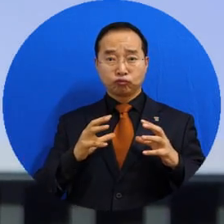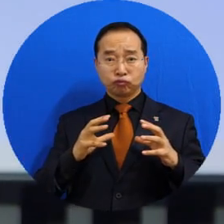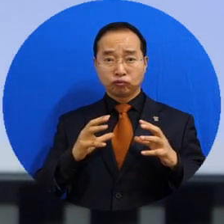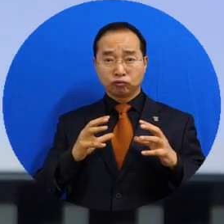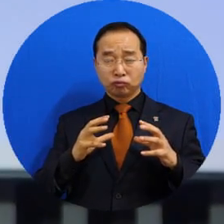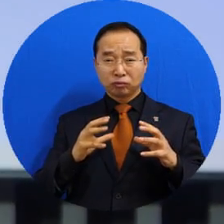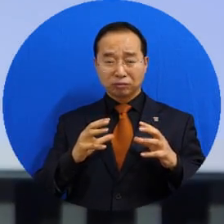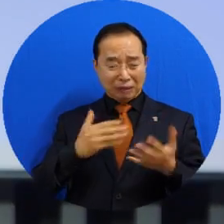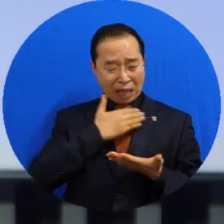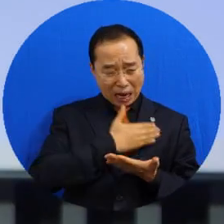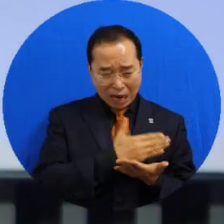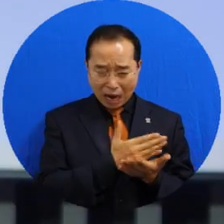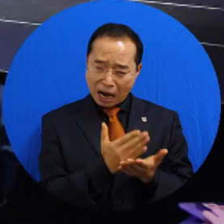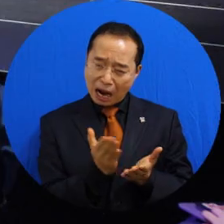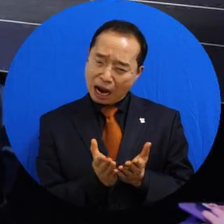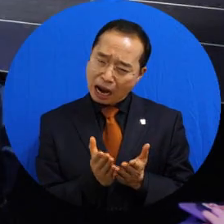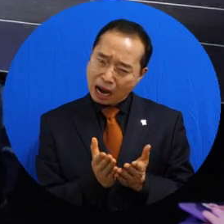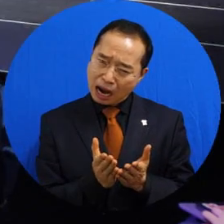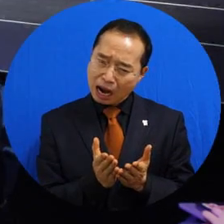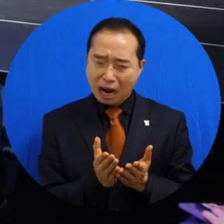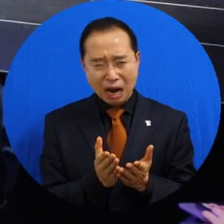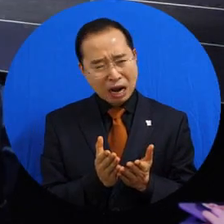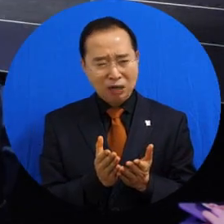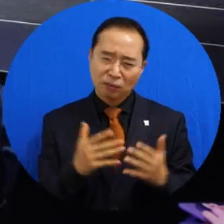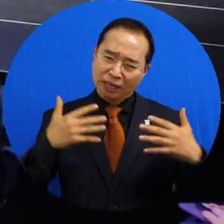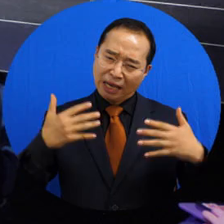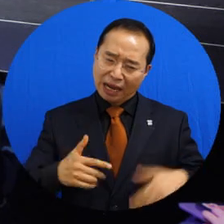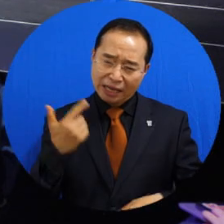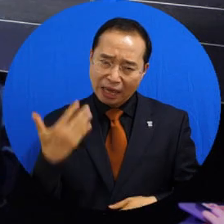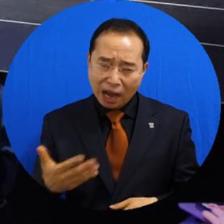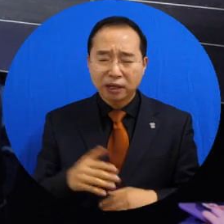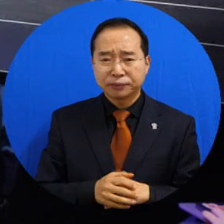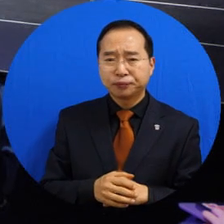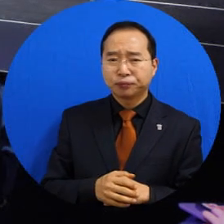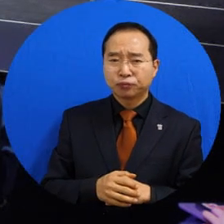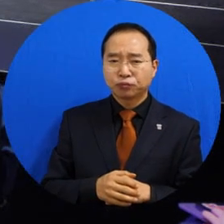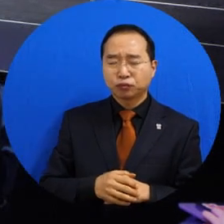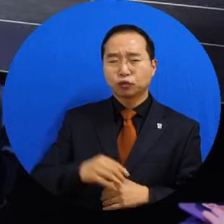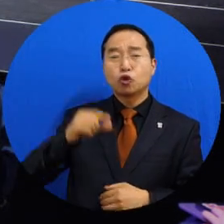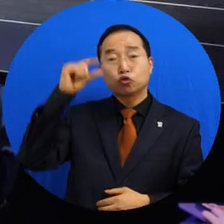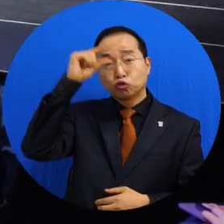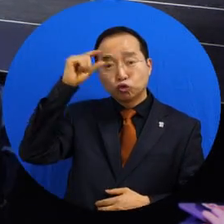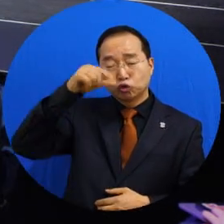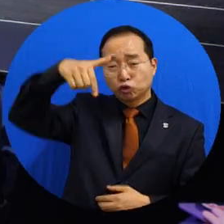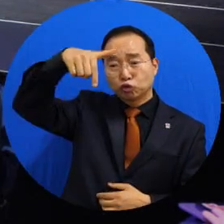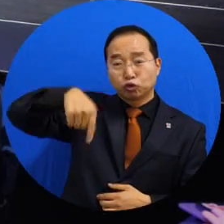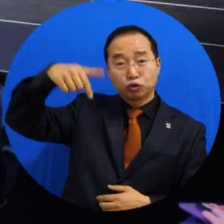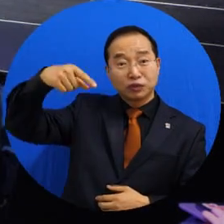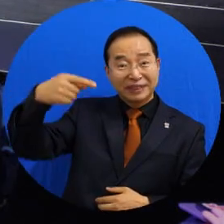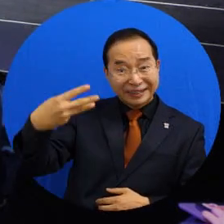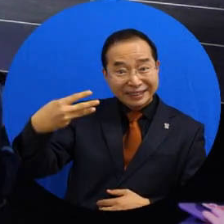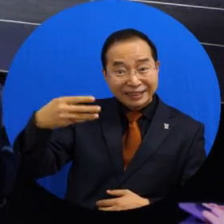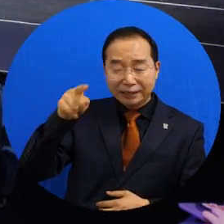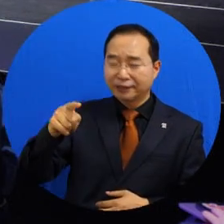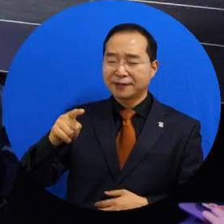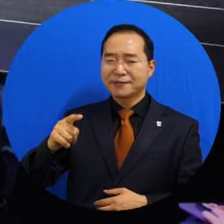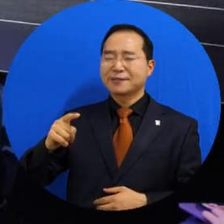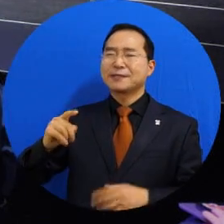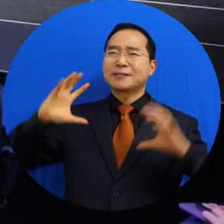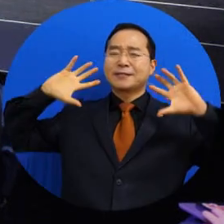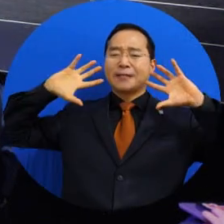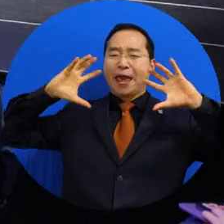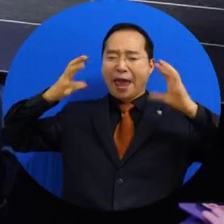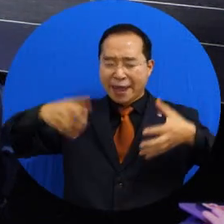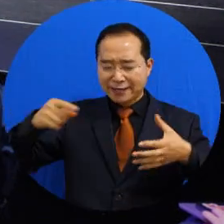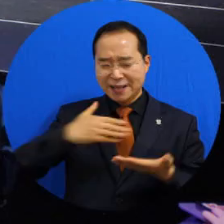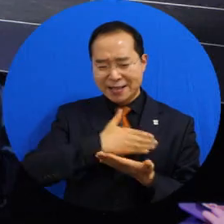다양성이 결여된 나라인가 궁금해서 구글 위키피디아에 세계에서 다양성이 가장